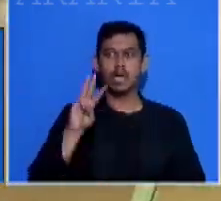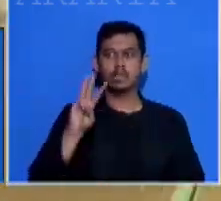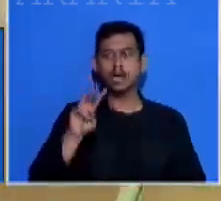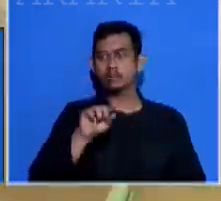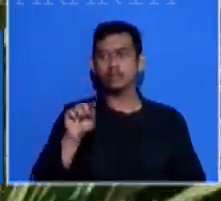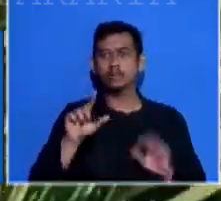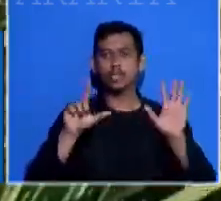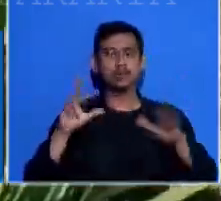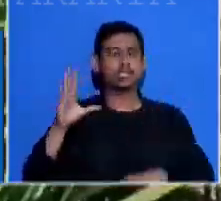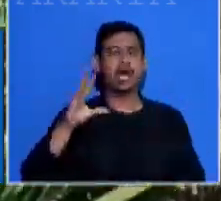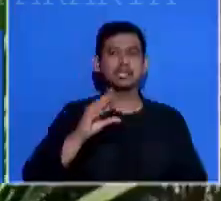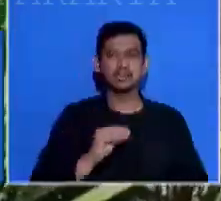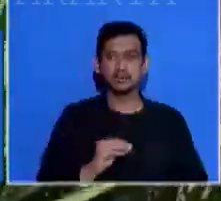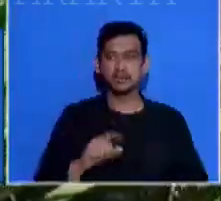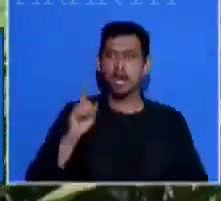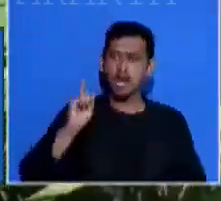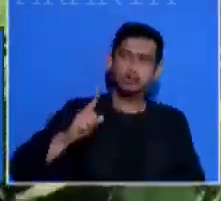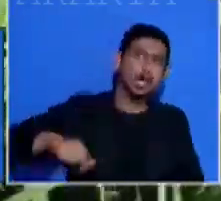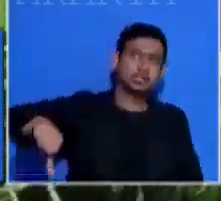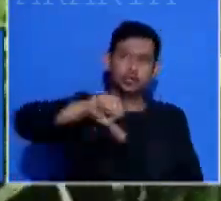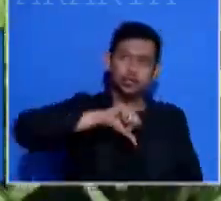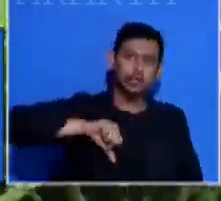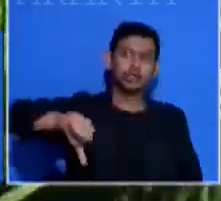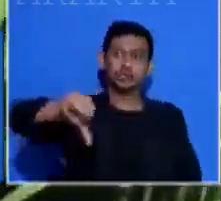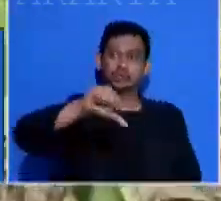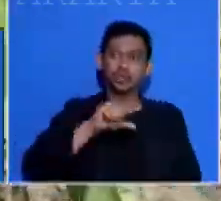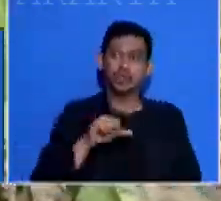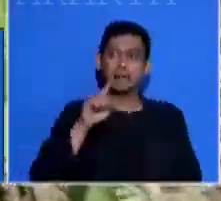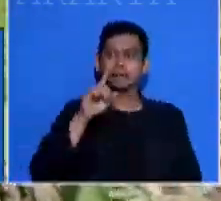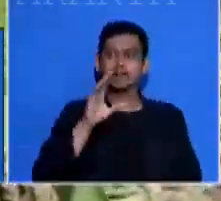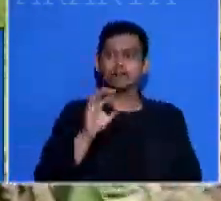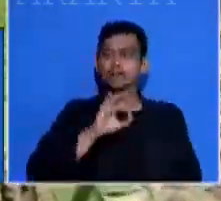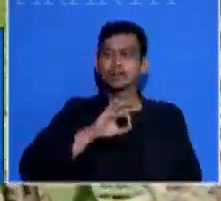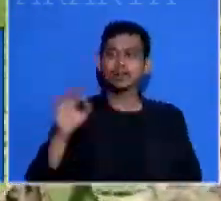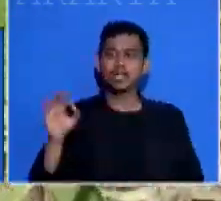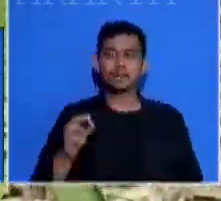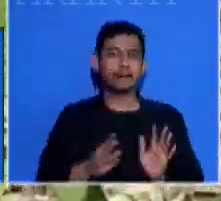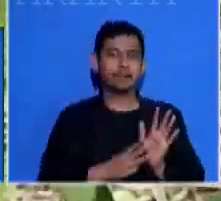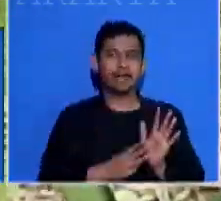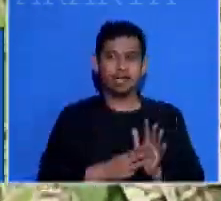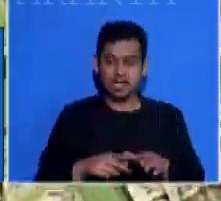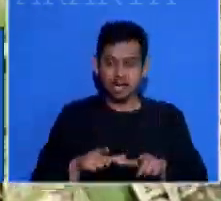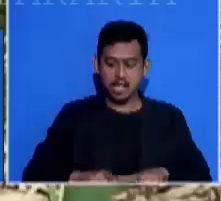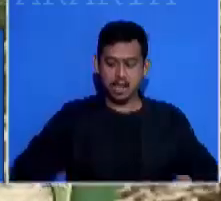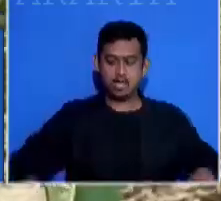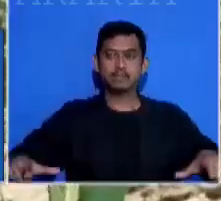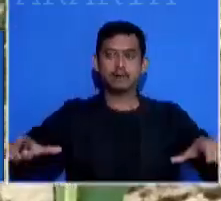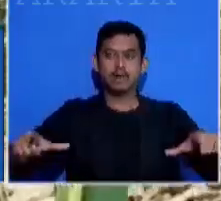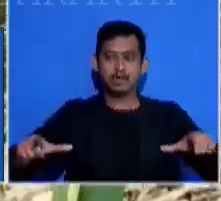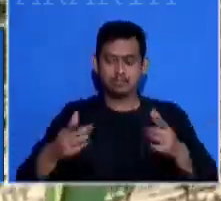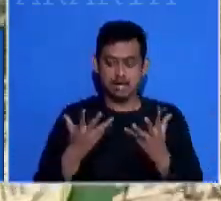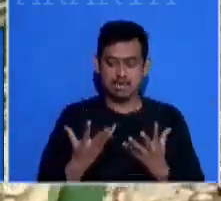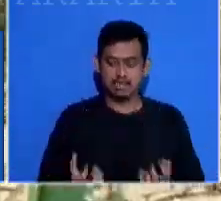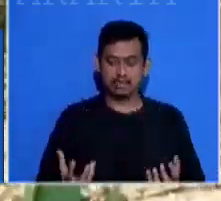hari sekali, ia harus mengairi lahan pertanian miliknya seluas 1.000 meter persegi yang mengalami kekeringan selama musim kemarau beberapa